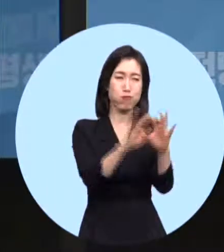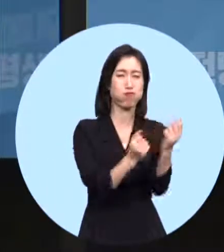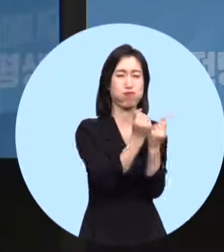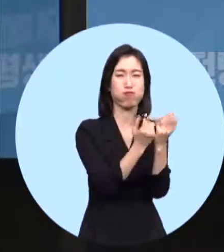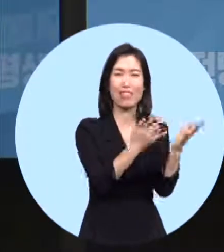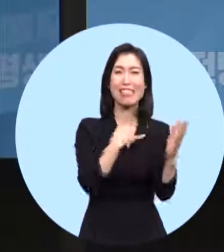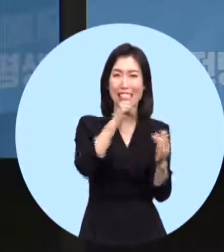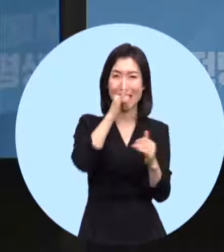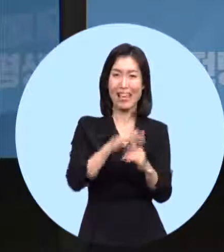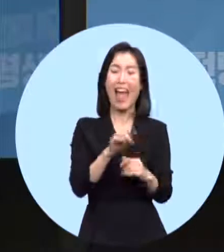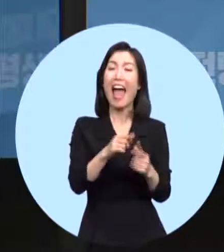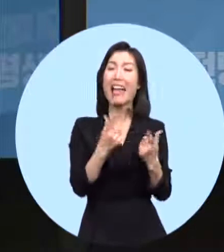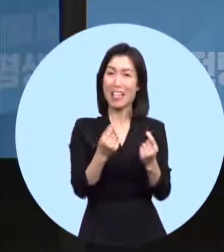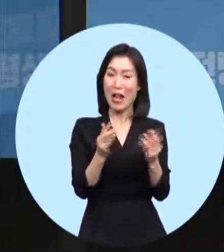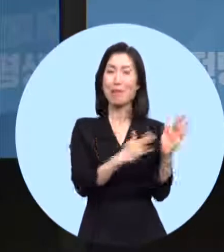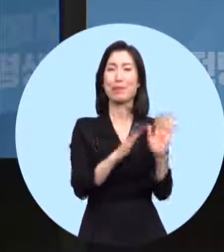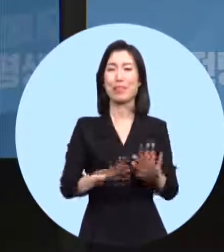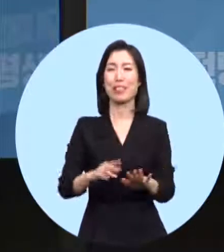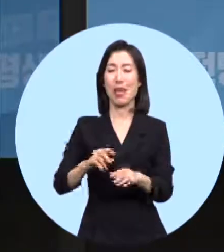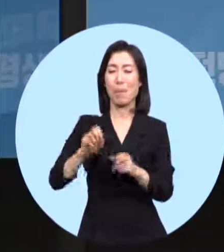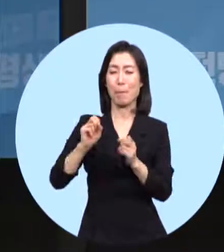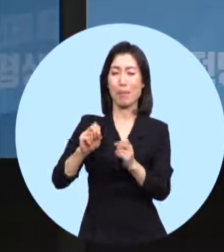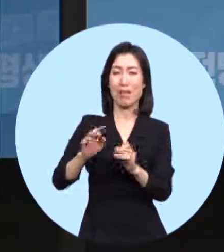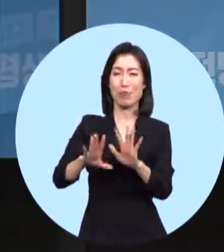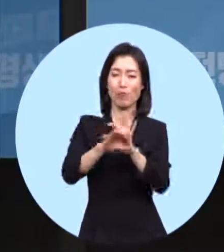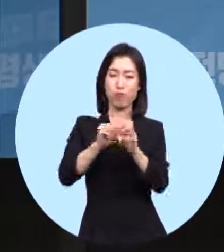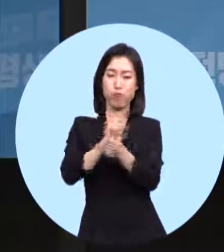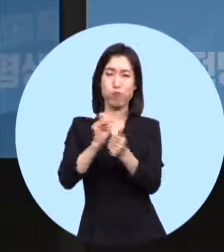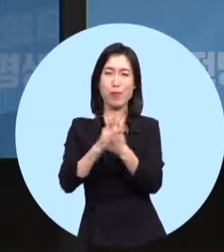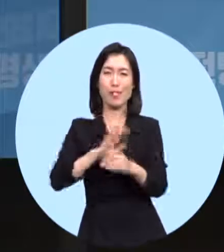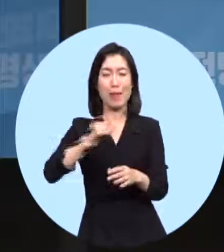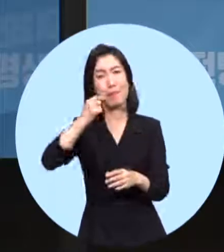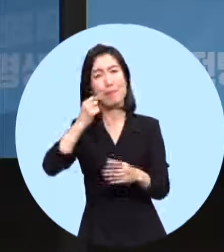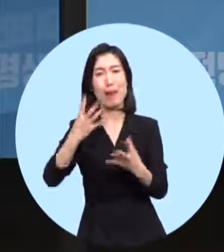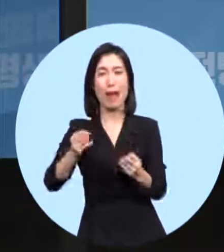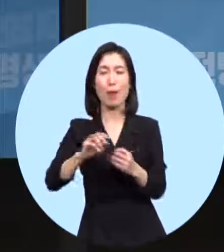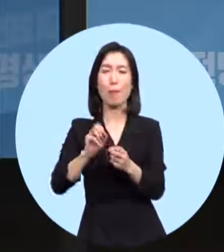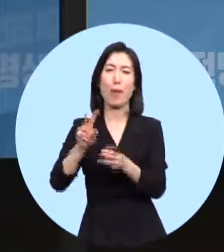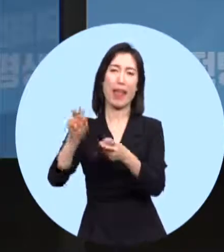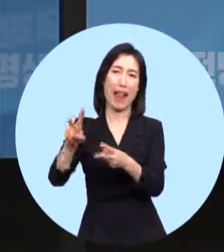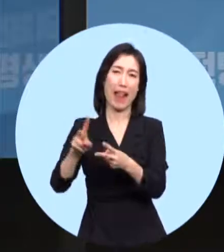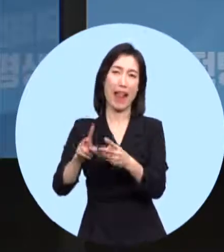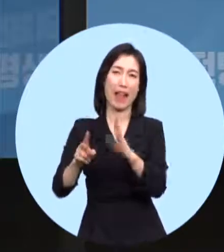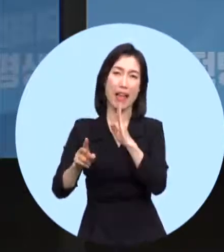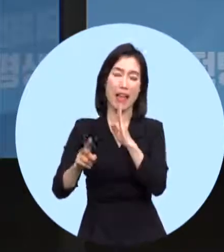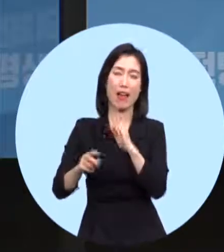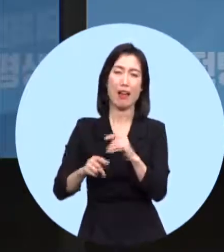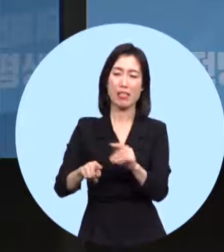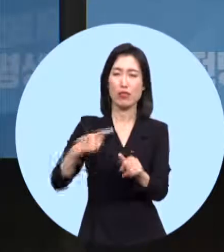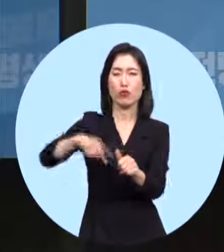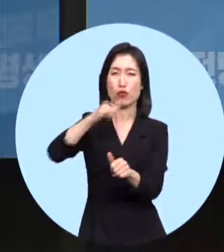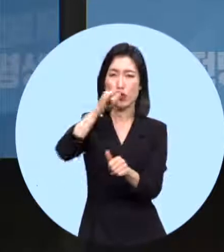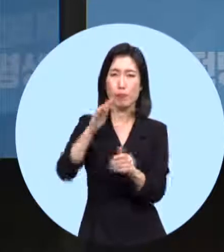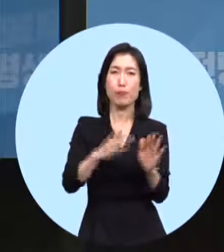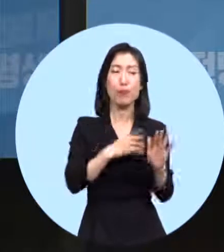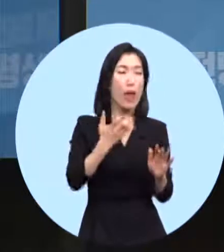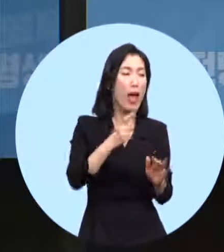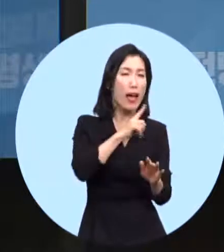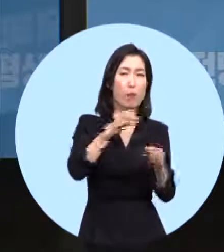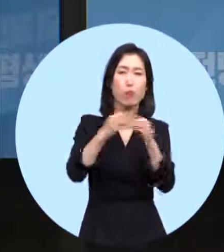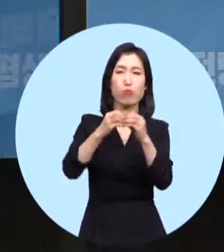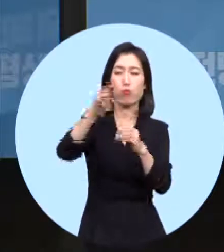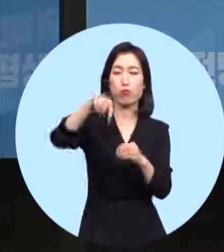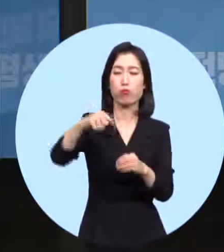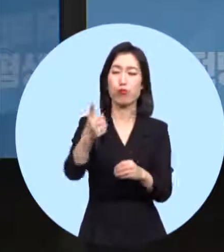강자처럼 저희가 3명이 1명이 모여들어도 아까 비대면으로 문해교육 한다는 거 저 굉장히 어렵다고 생각합니다. 제가 사실은